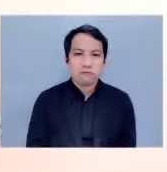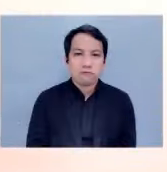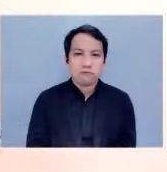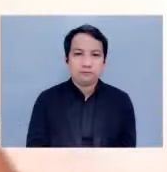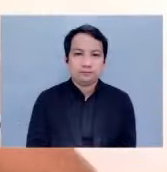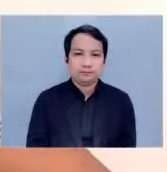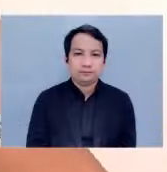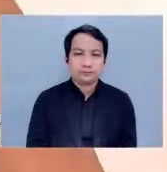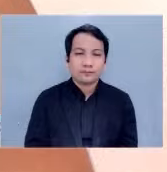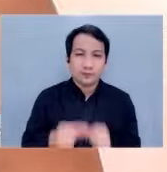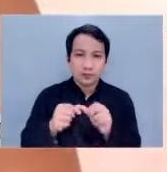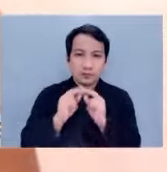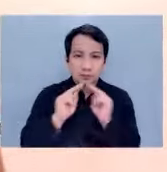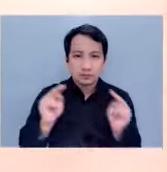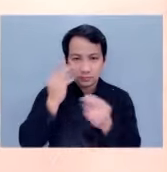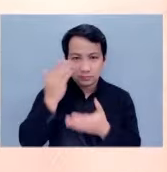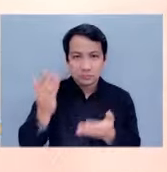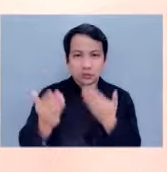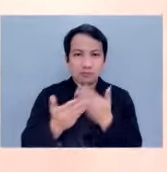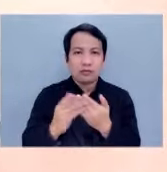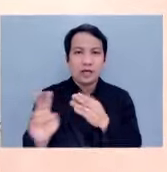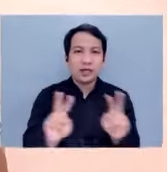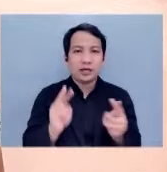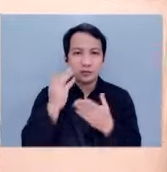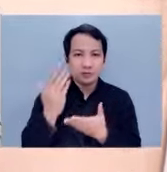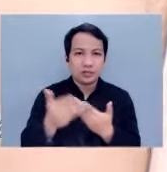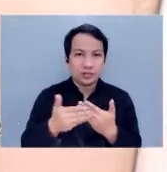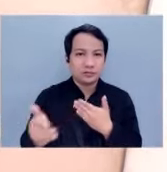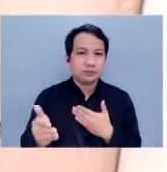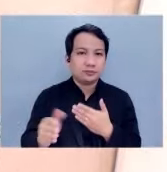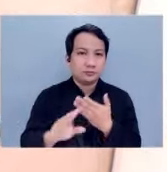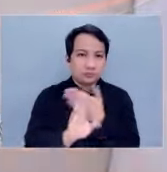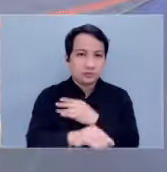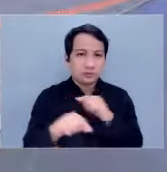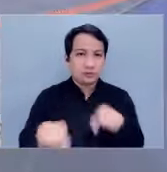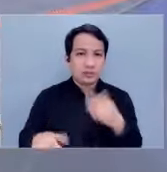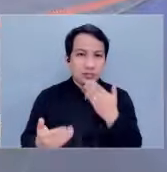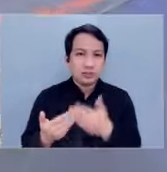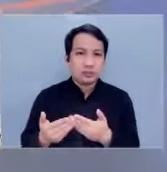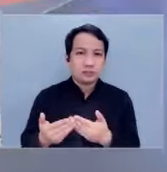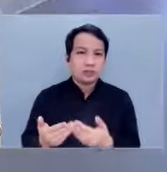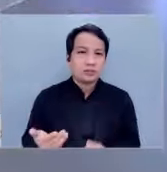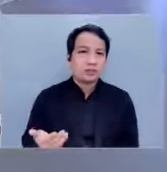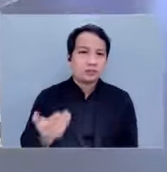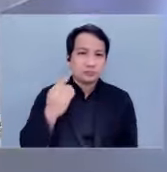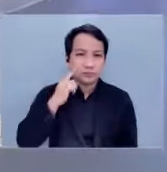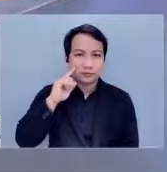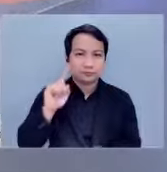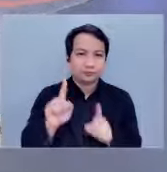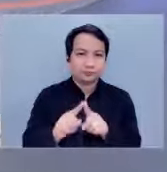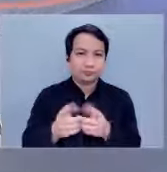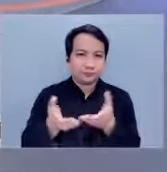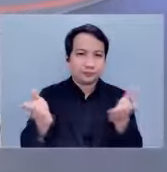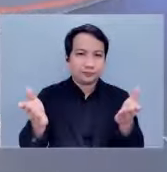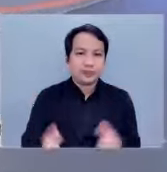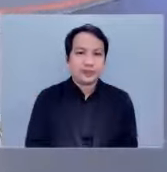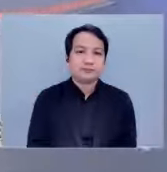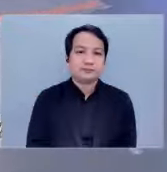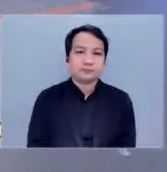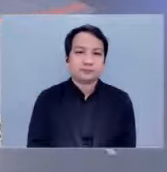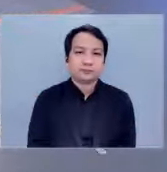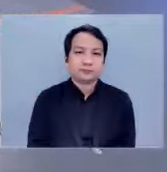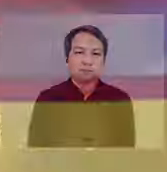Tuloy-tuloy lang ang Good Vibes. Kasama pa rin ang inyong paboritong kasalo sa umaga. Good morning,